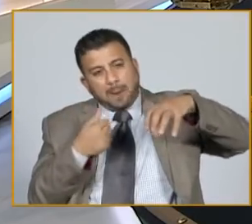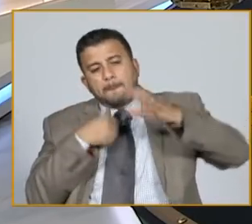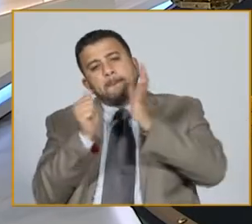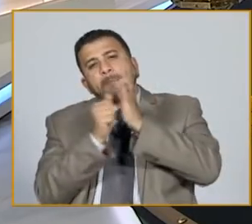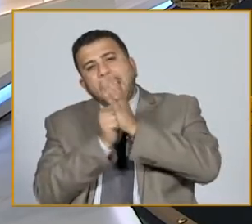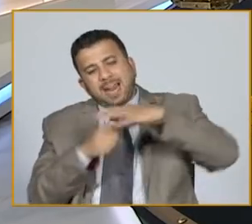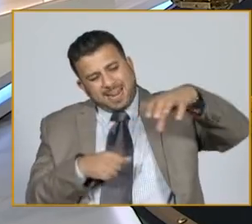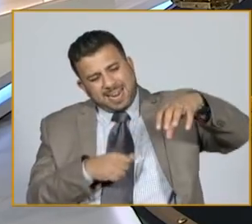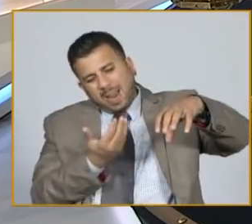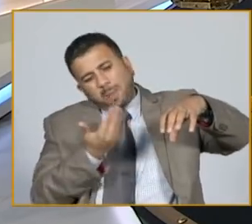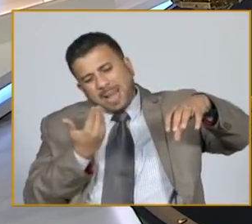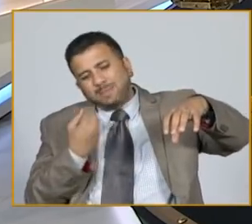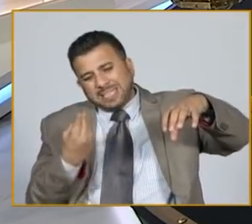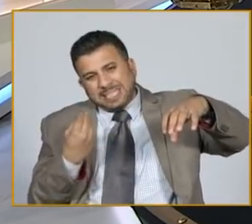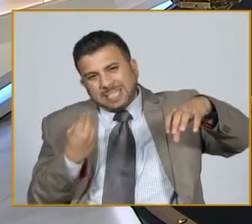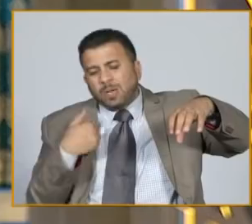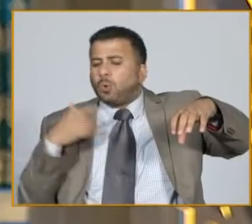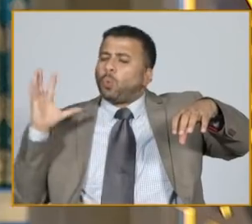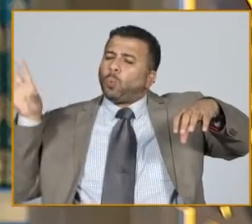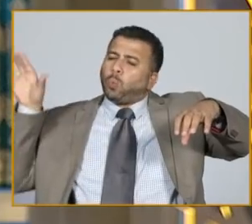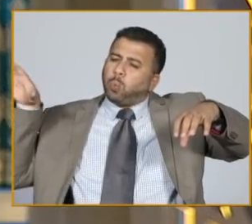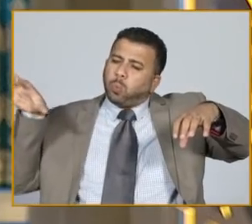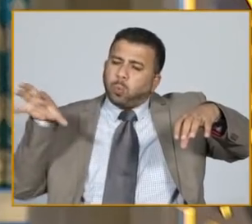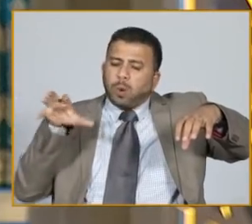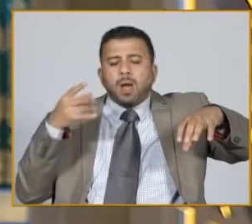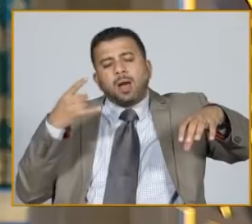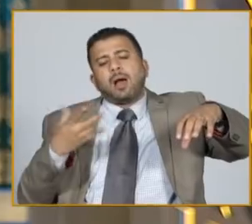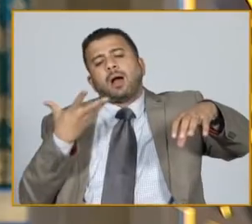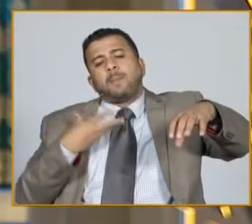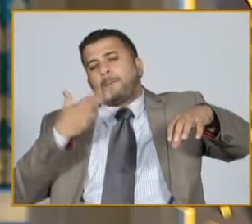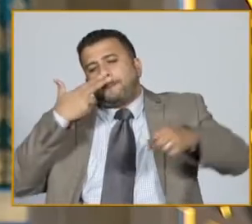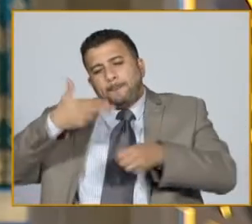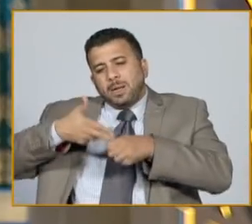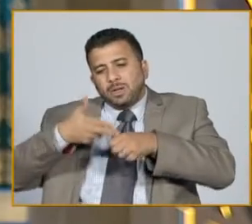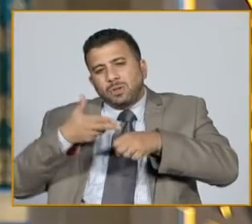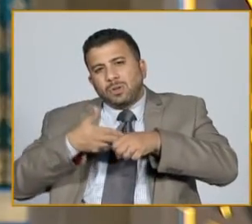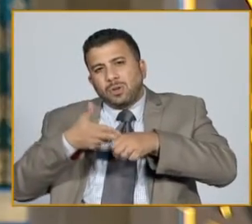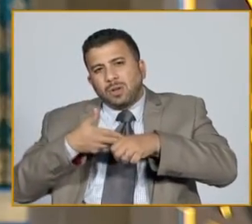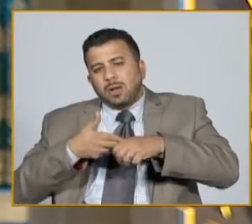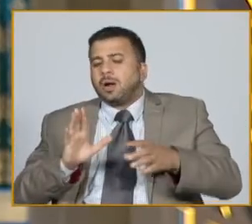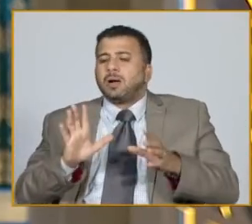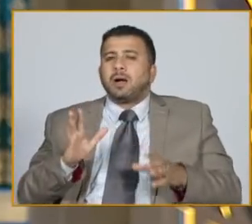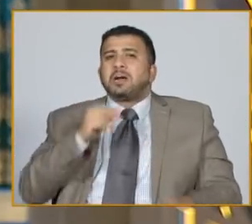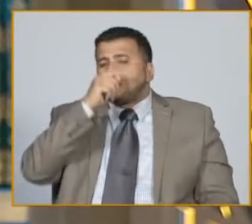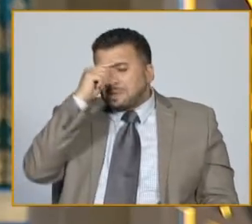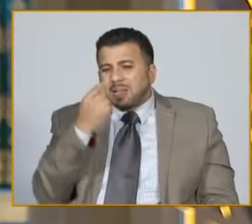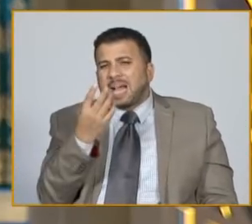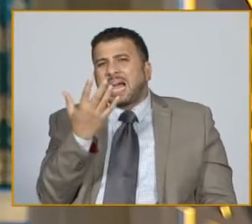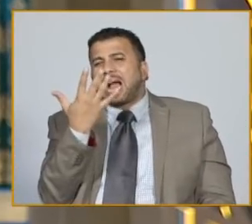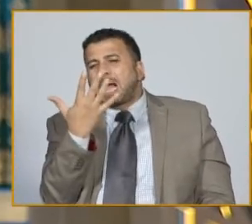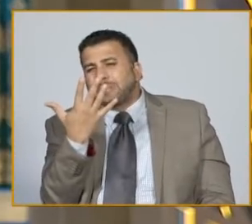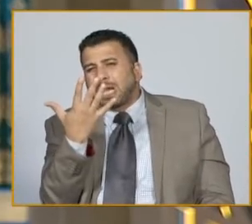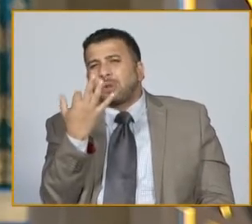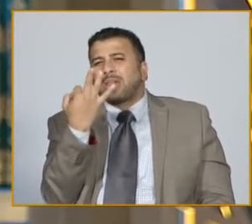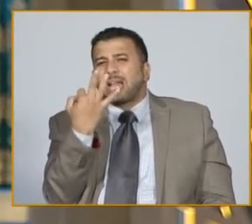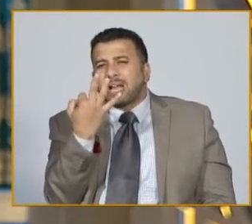البلدة، خلاص تنتهي عن الترخص برخص السفر. أما إذا بقي 5 كيلو 3 كيلو 10 كيلو وحان